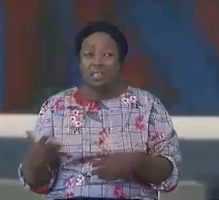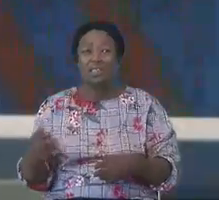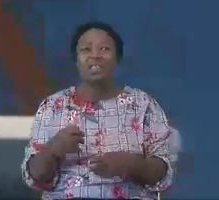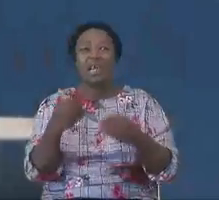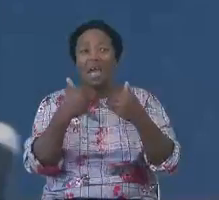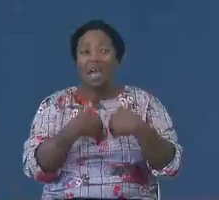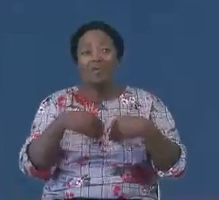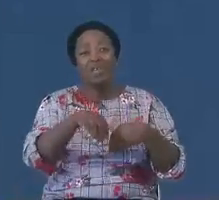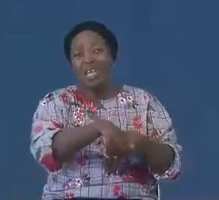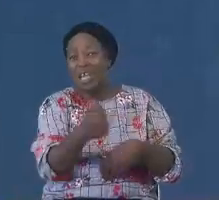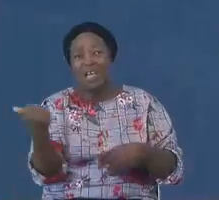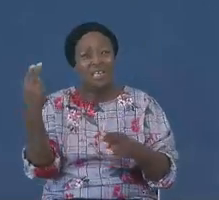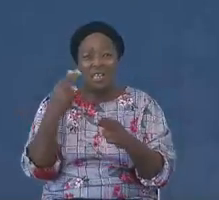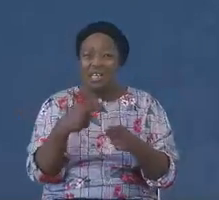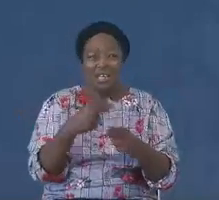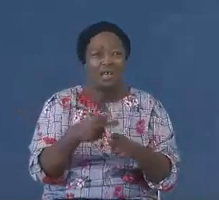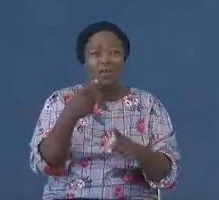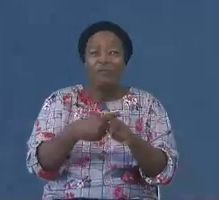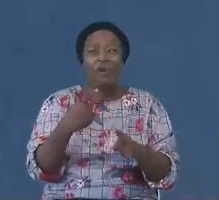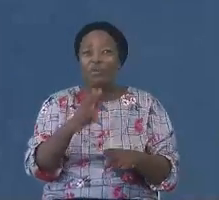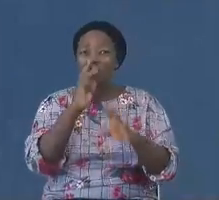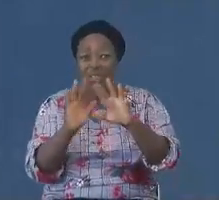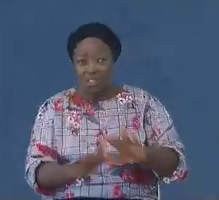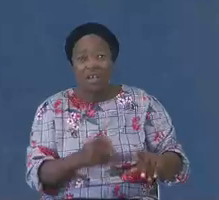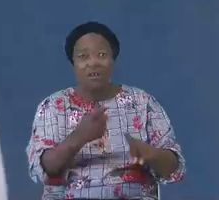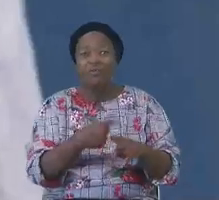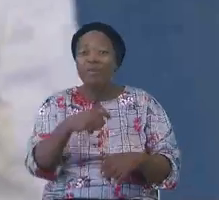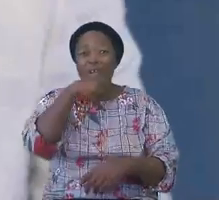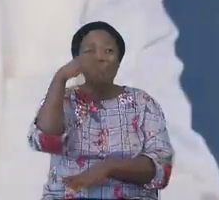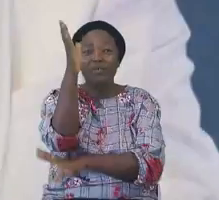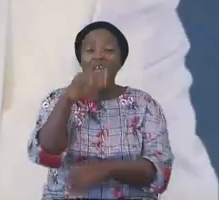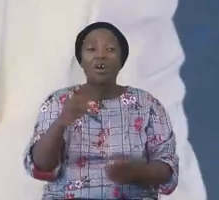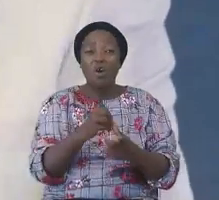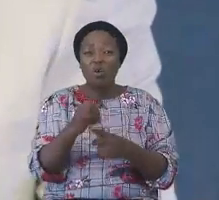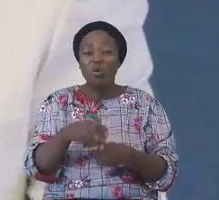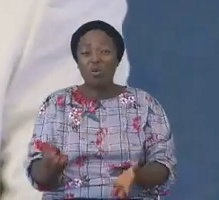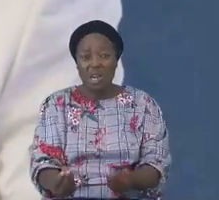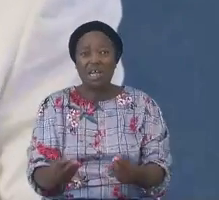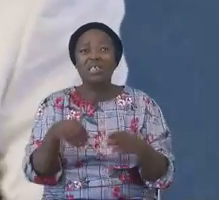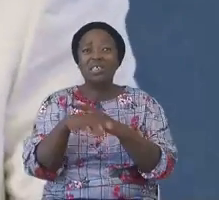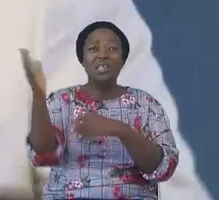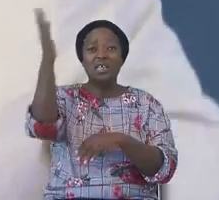nom, toute autre chose portant un nom donné